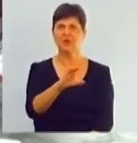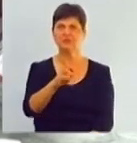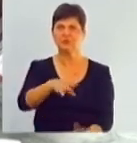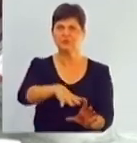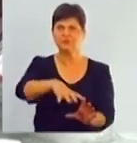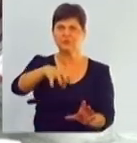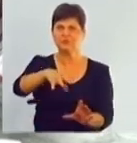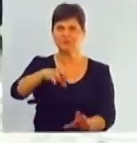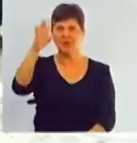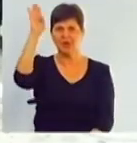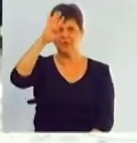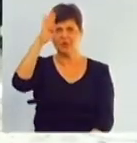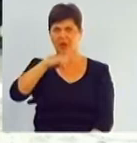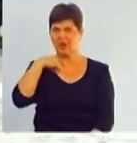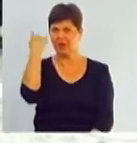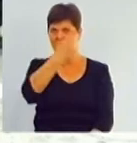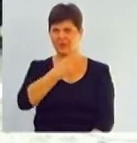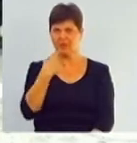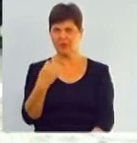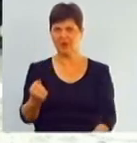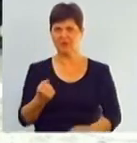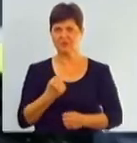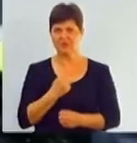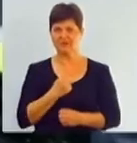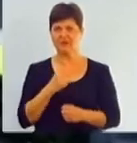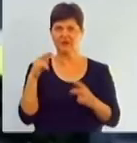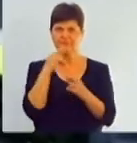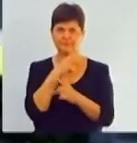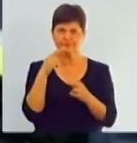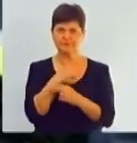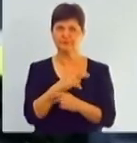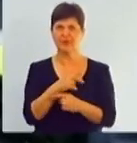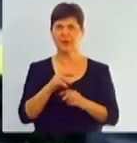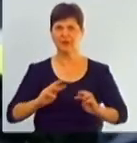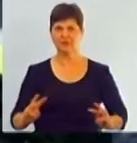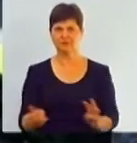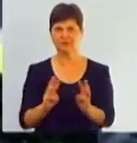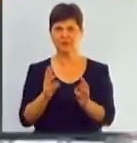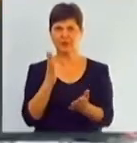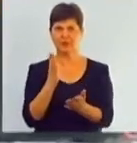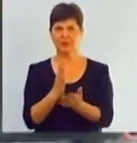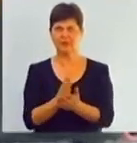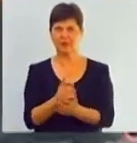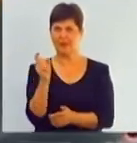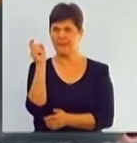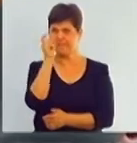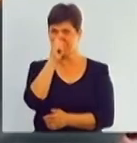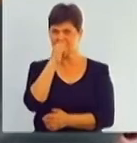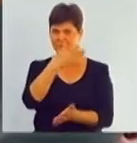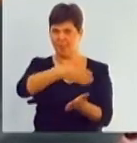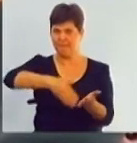засобами індивідуального захисту від впливу небезпечних речовин та продуктів згорання. Є і бензопила, яку